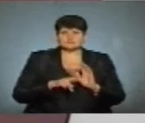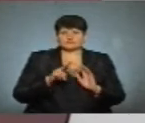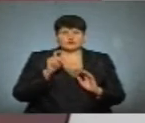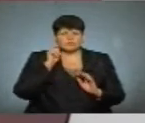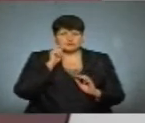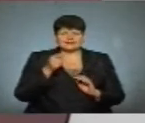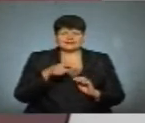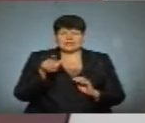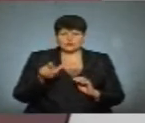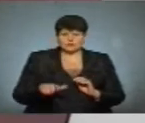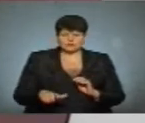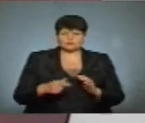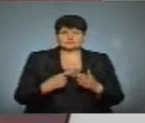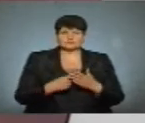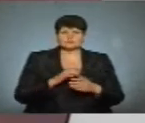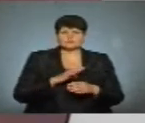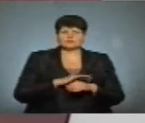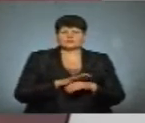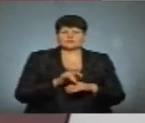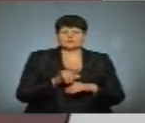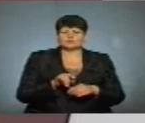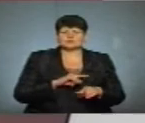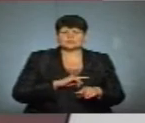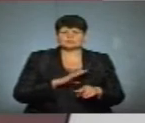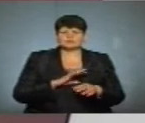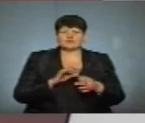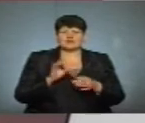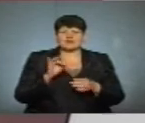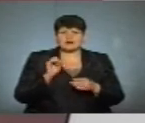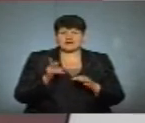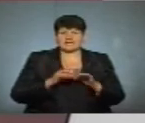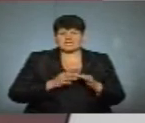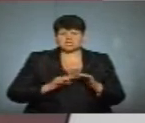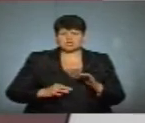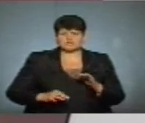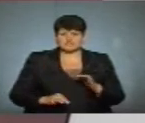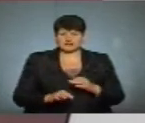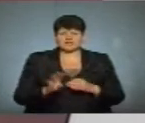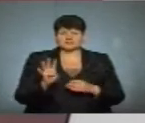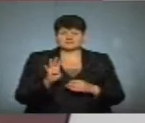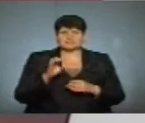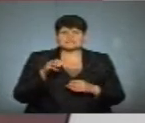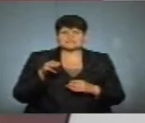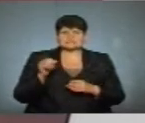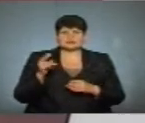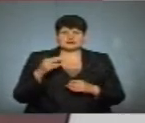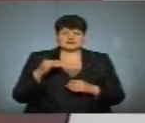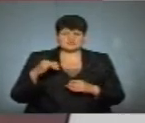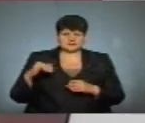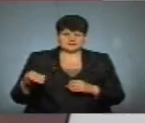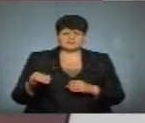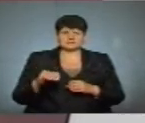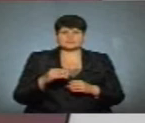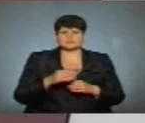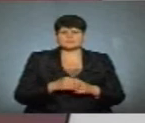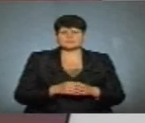якого підтвердили COVID-19. В нього також був рак кишківника 4-ї стадії, повідомив директор Тернопільської лікарні швидкої допомоги